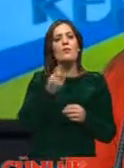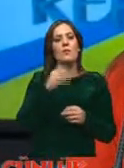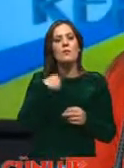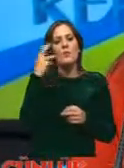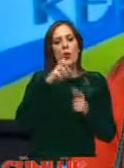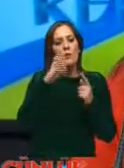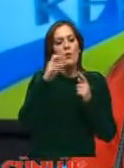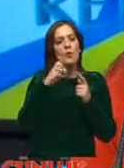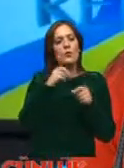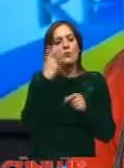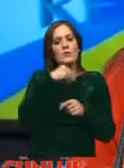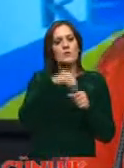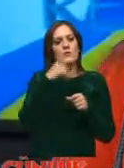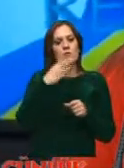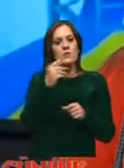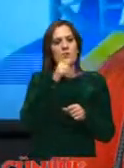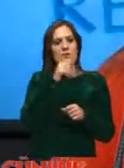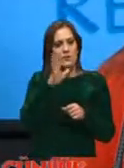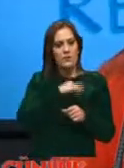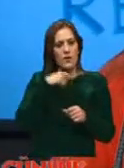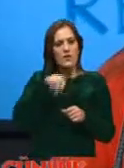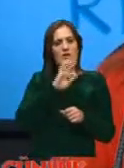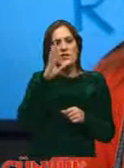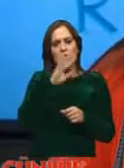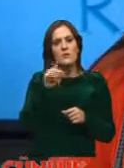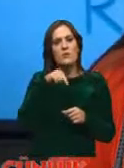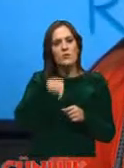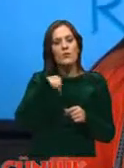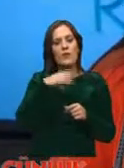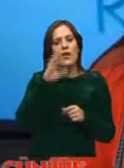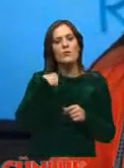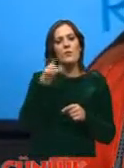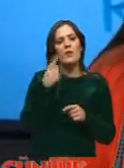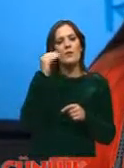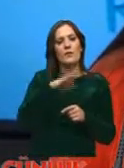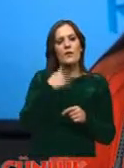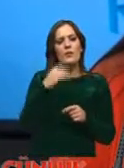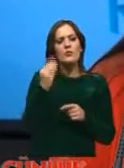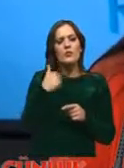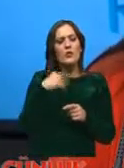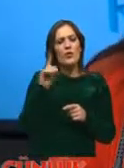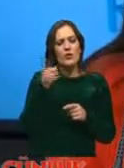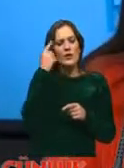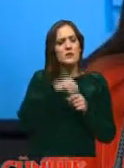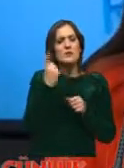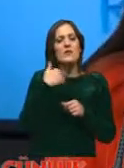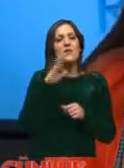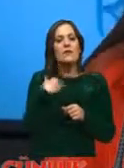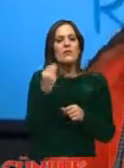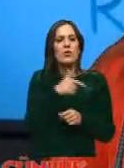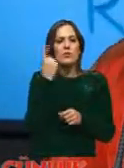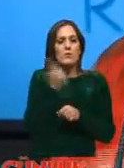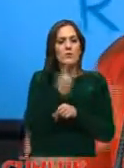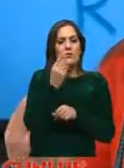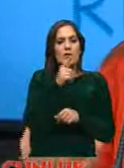müzik içerisinde öyle bir çok seslilik var ki hiç kimse bunu yadırgamıyor. Çünkü çok seslilik anormal, doğa dışı bir şey değildir ki. Çok normal bir şey.